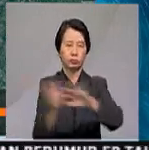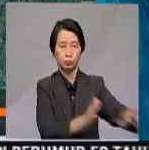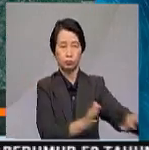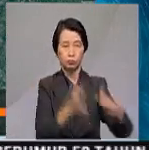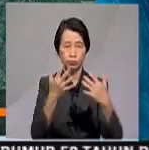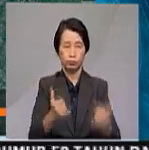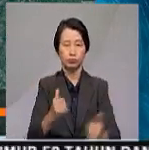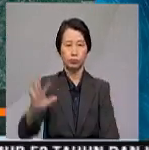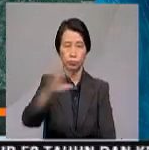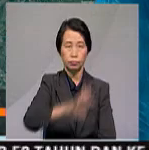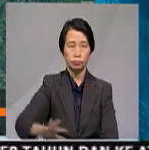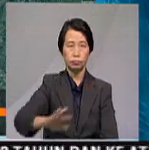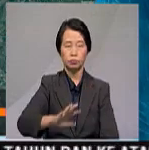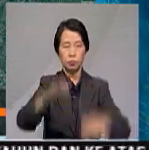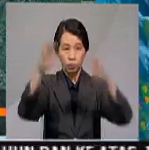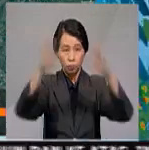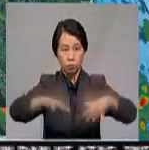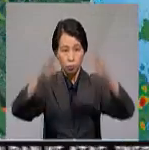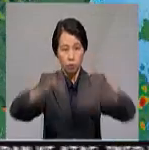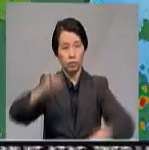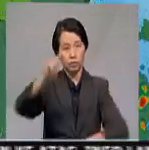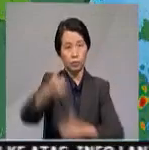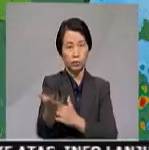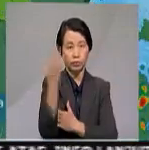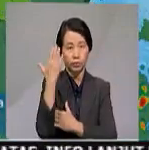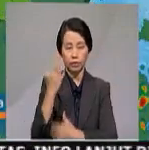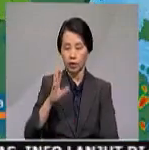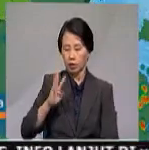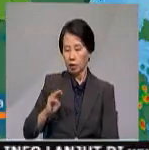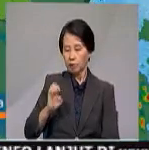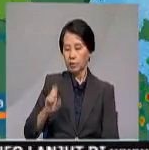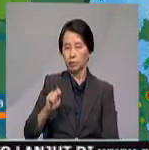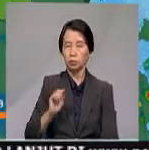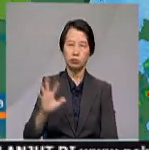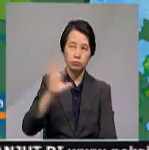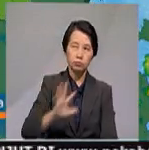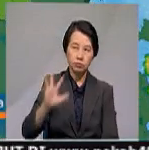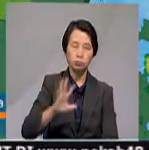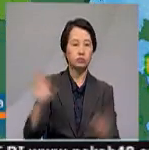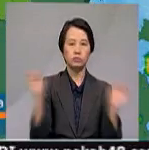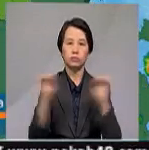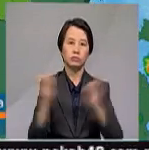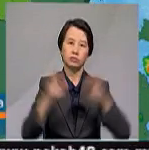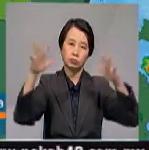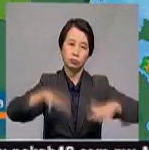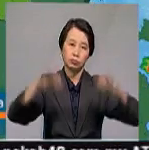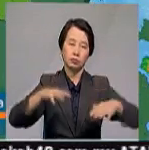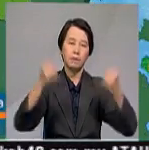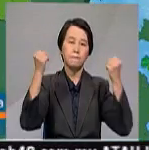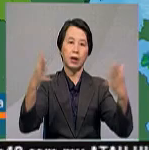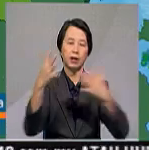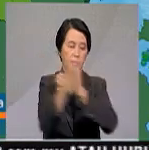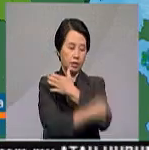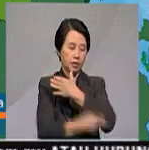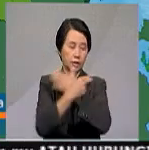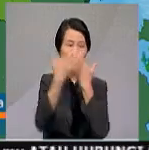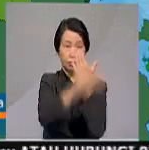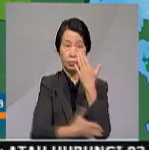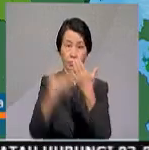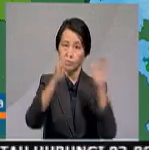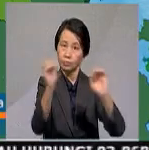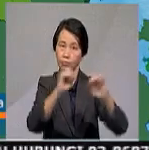jangkaan ramalan hujan pada keesokan pagi, Map Malaysia meramalkan tiada hujan di kebanyakan negeri-negeri di semenanjung